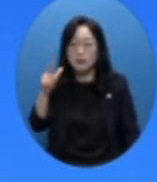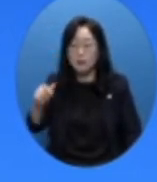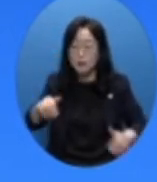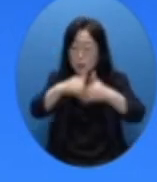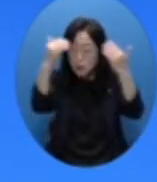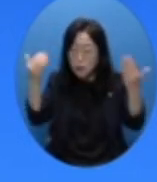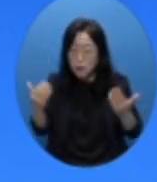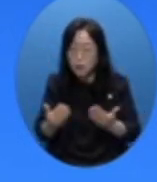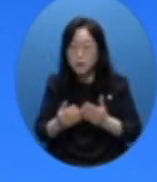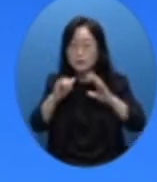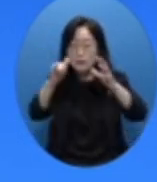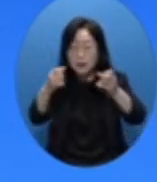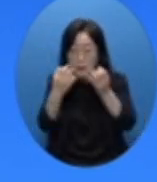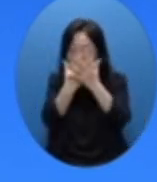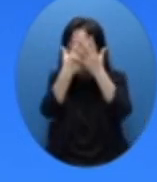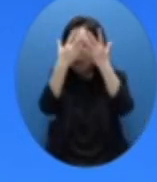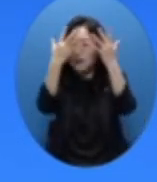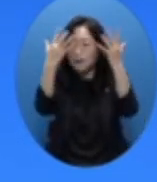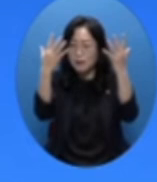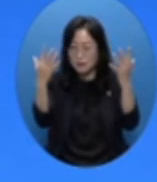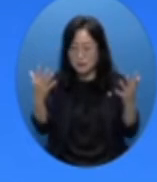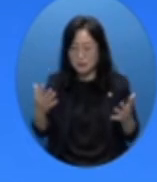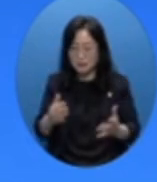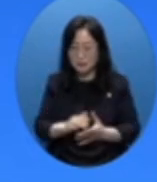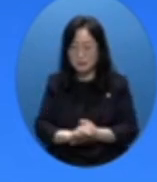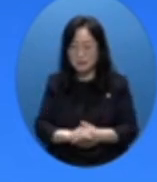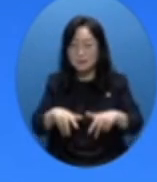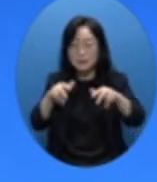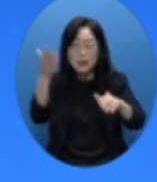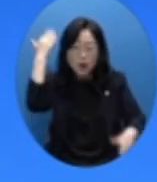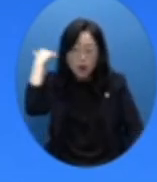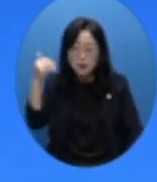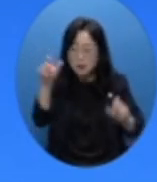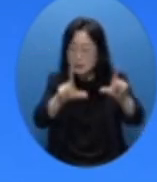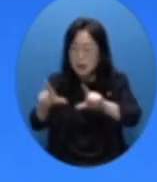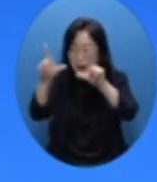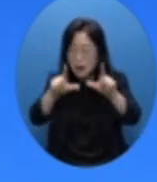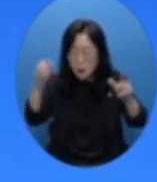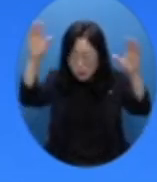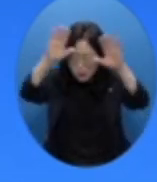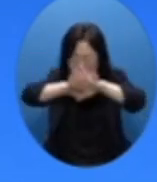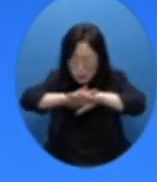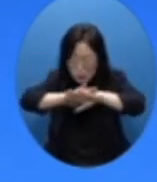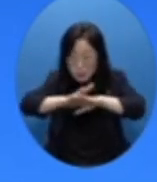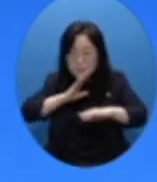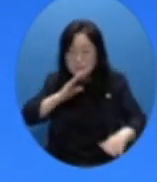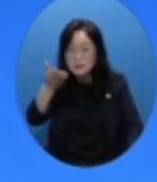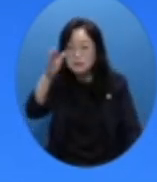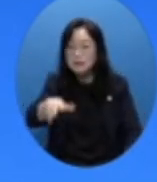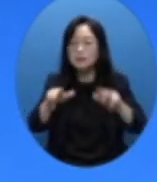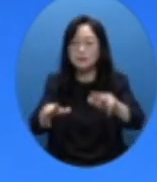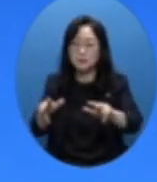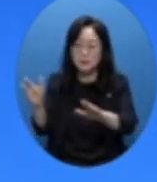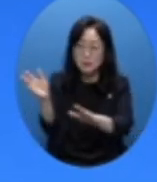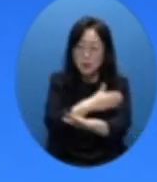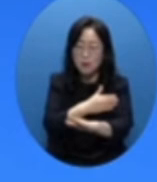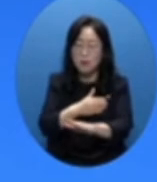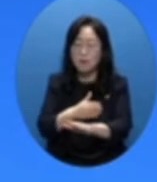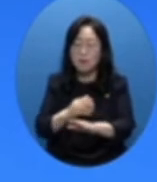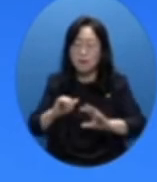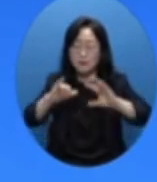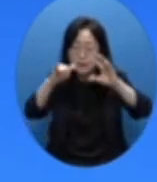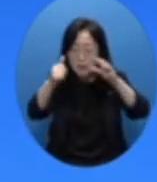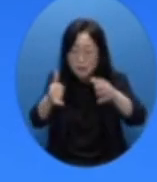상의 과학의 보일 것입니다 이전에 살던 세상은 어둠에 세상 이었지만 오늘 이외에 쌍은